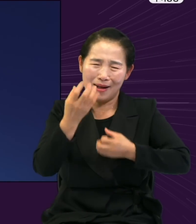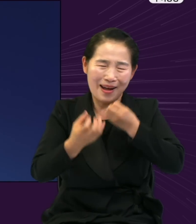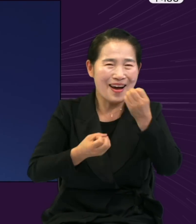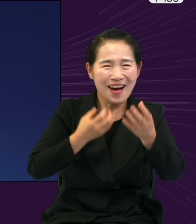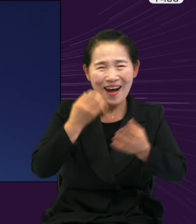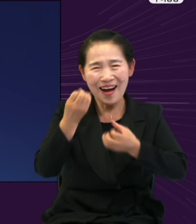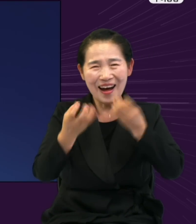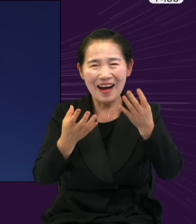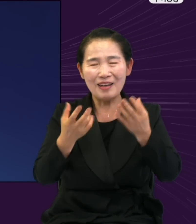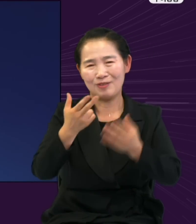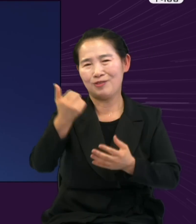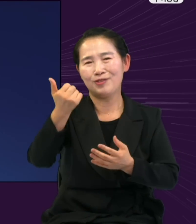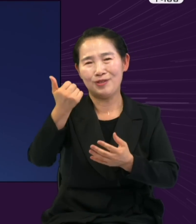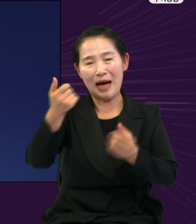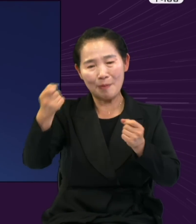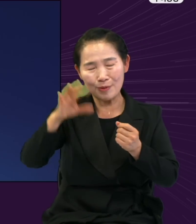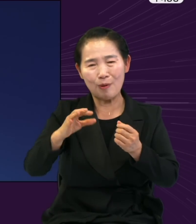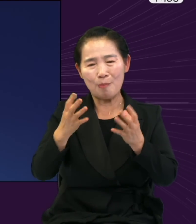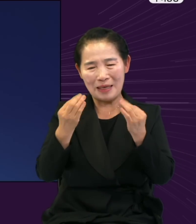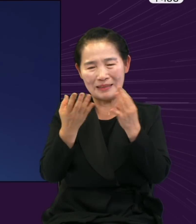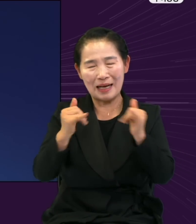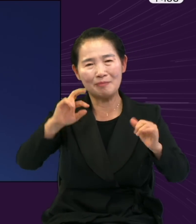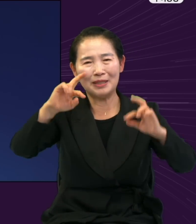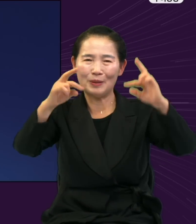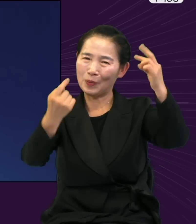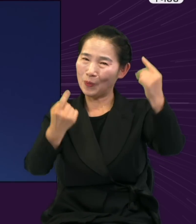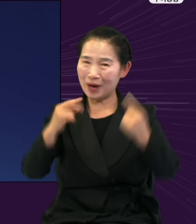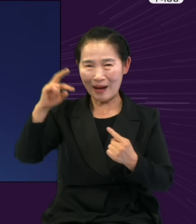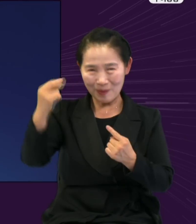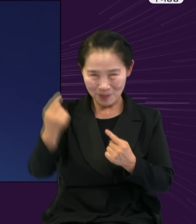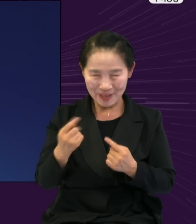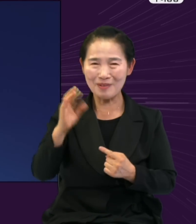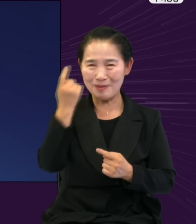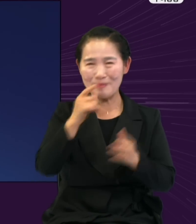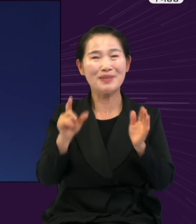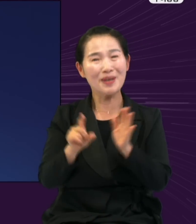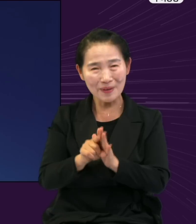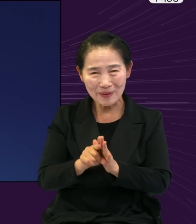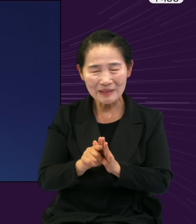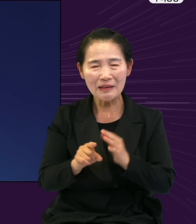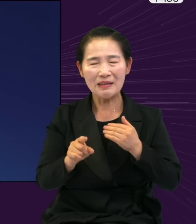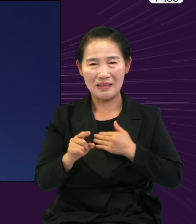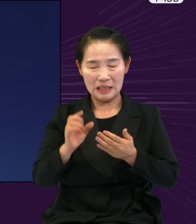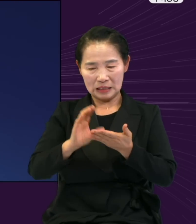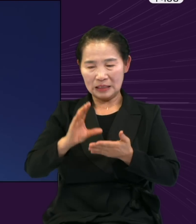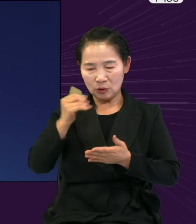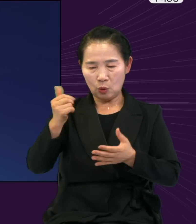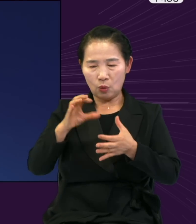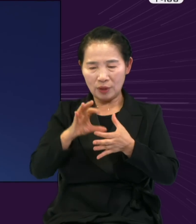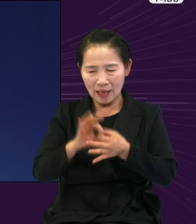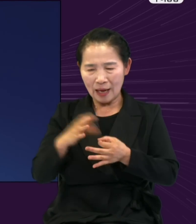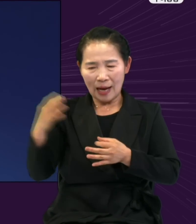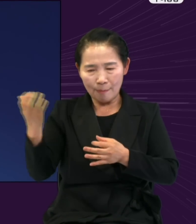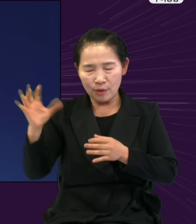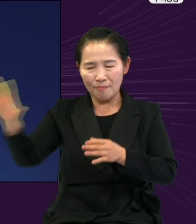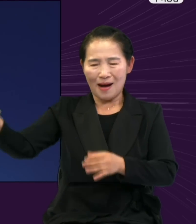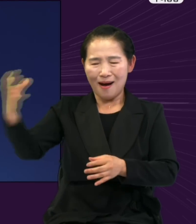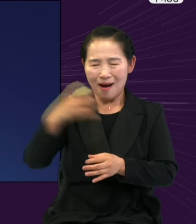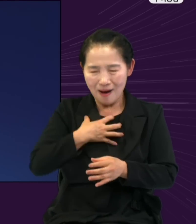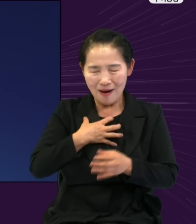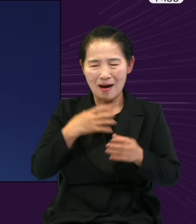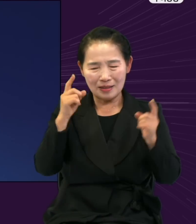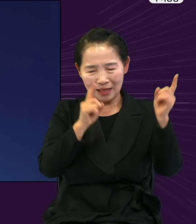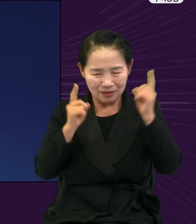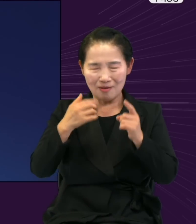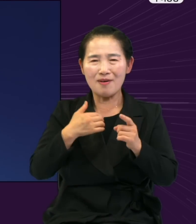것입니다. 저는 그리스도의 흔적을 가지고 있습니다. 나를 살게 하신 하나님의 은혜, 잊어버리지 않을